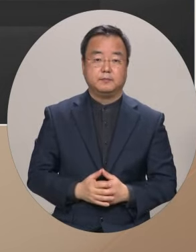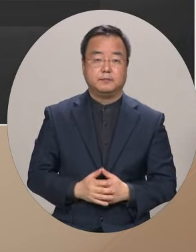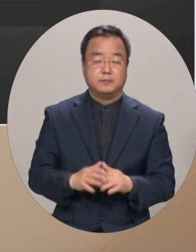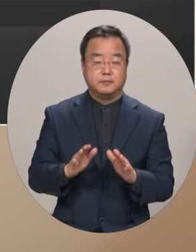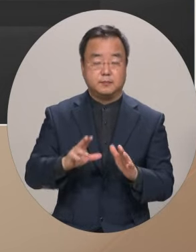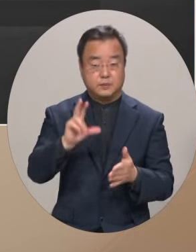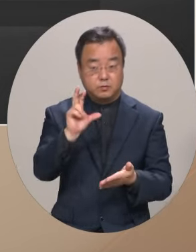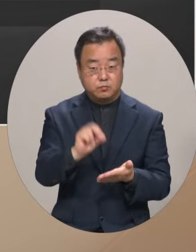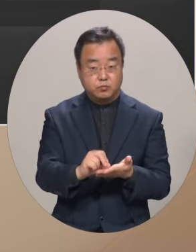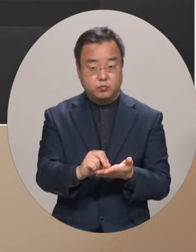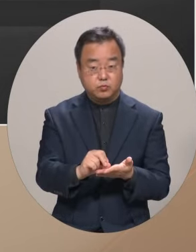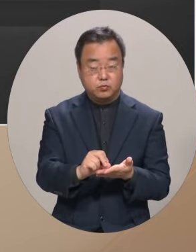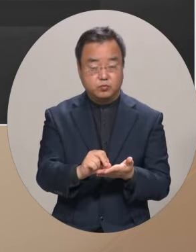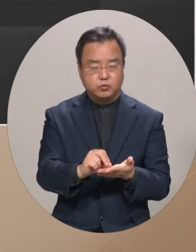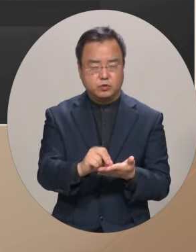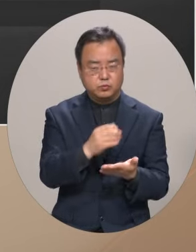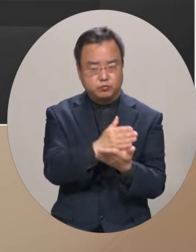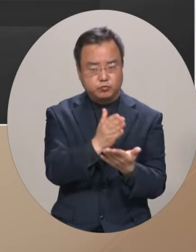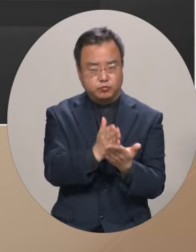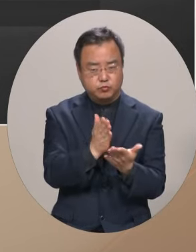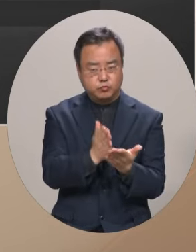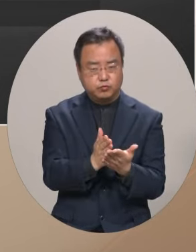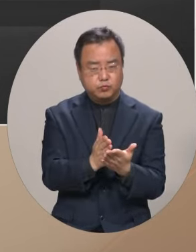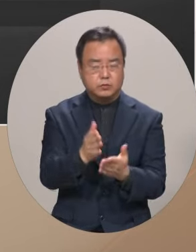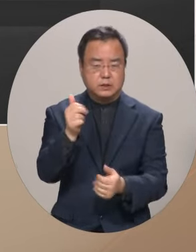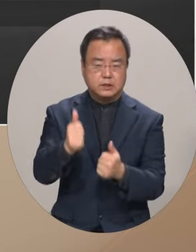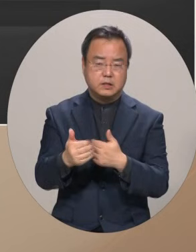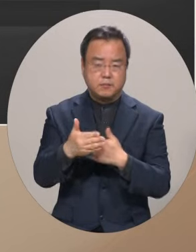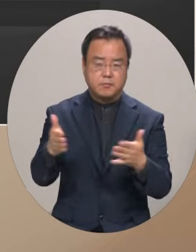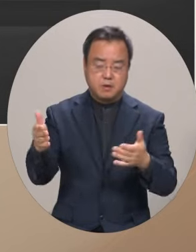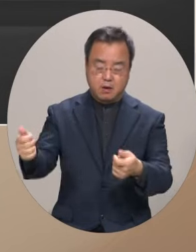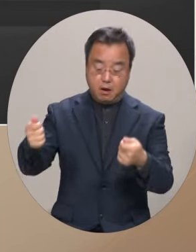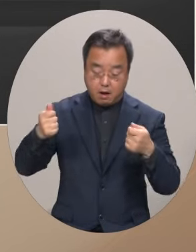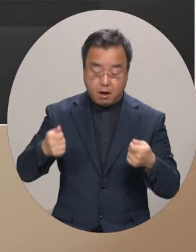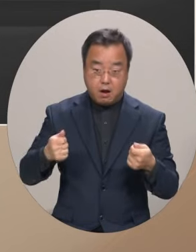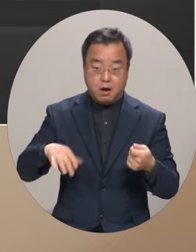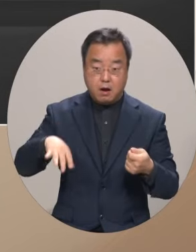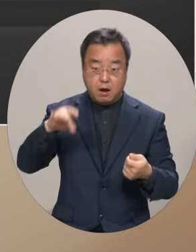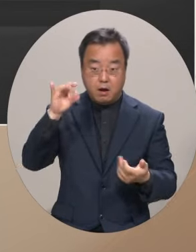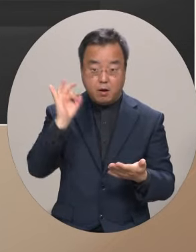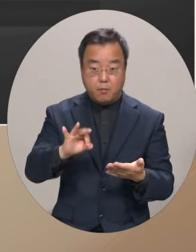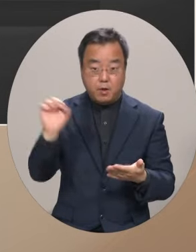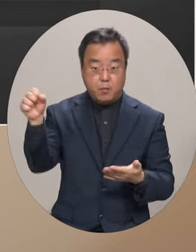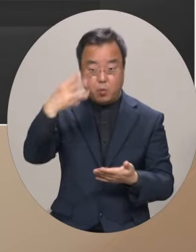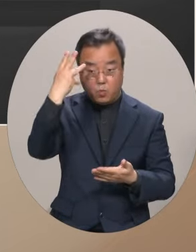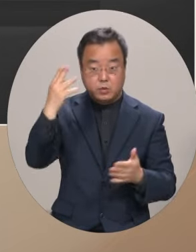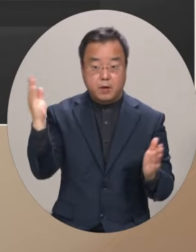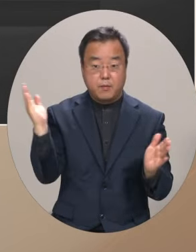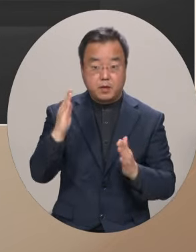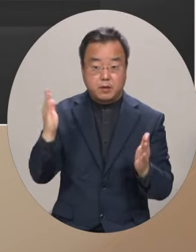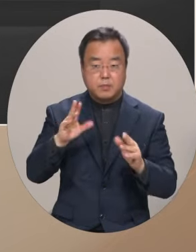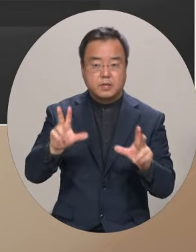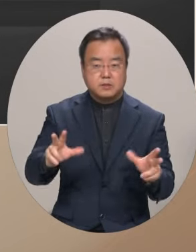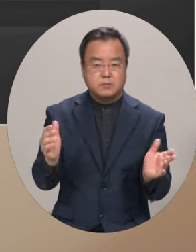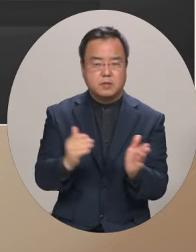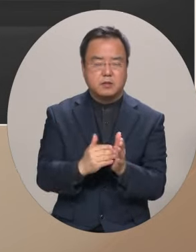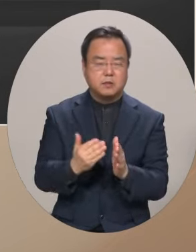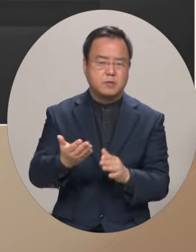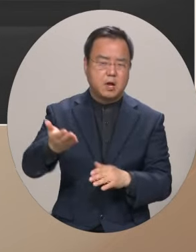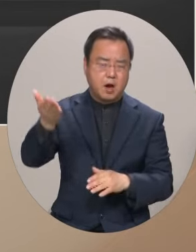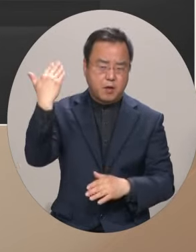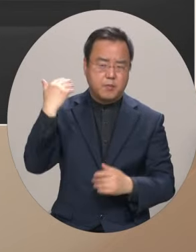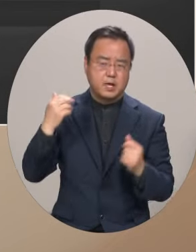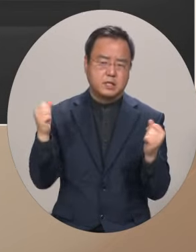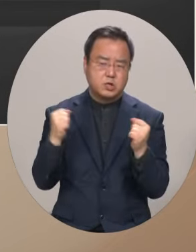문제 유형 수능 유형의 문제를 시험장에서 처음 접한 고삼 수험생들이 그간 지난 겨울방학까지